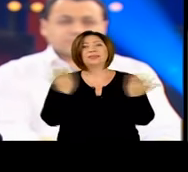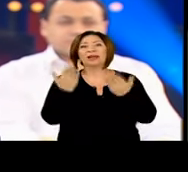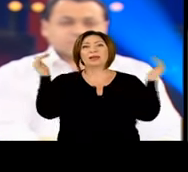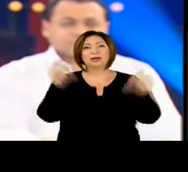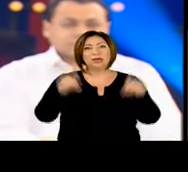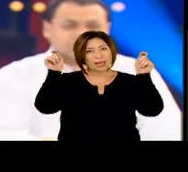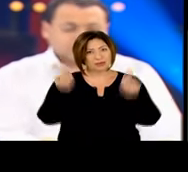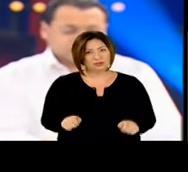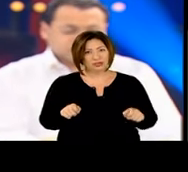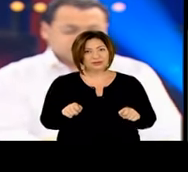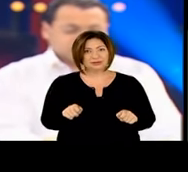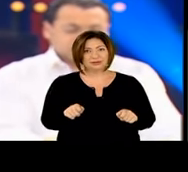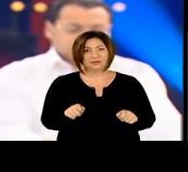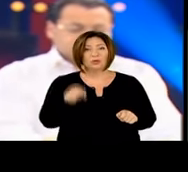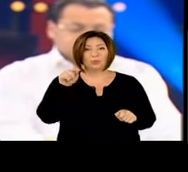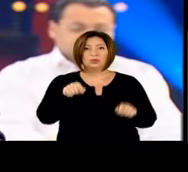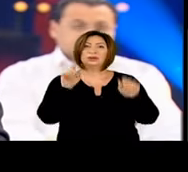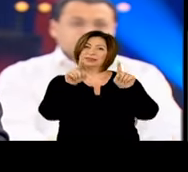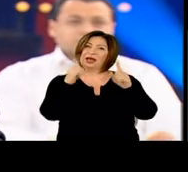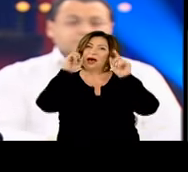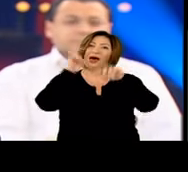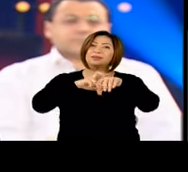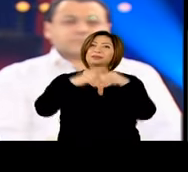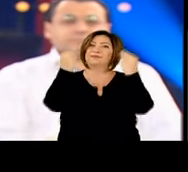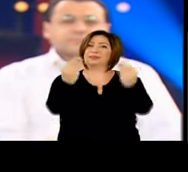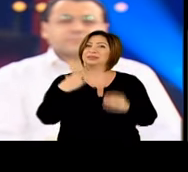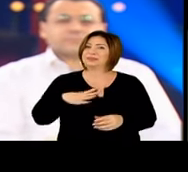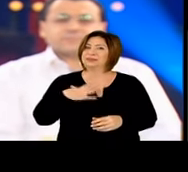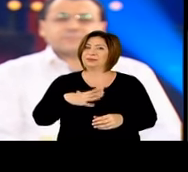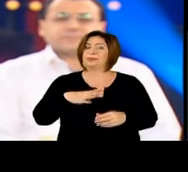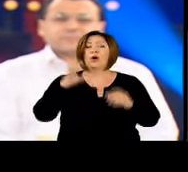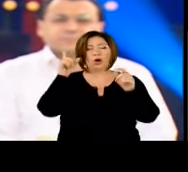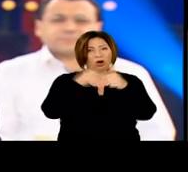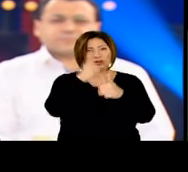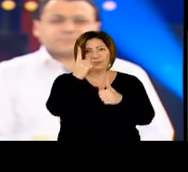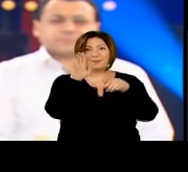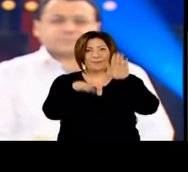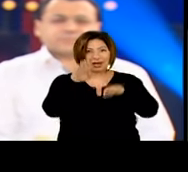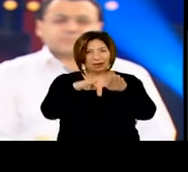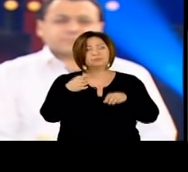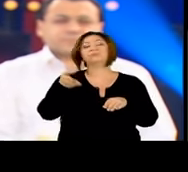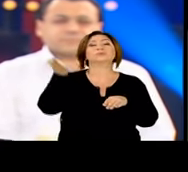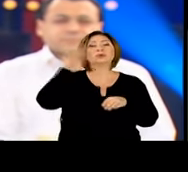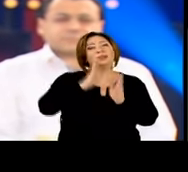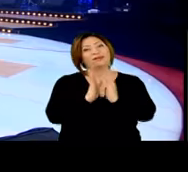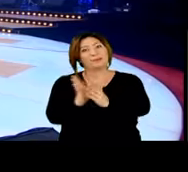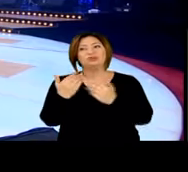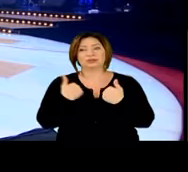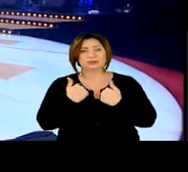geliyorsa yapacağız. Bunu da sizlere hatırlatmak istedim. Önce bir küçük belgesel, hemen ardından devam